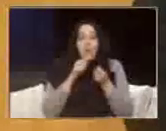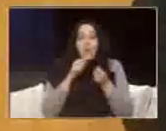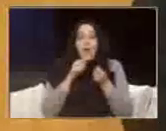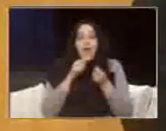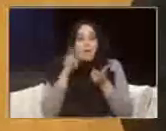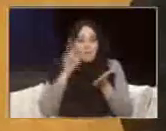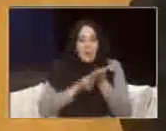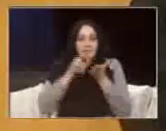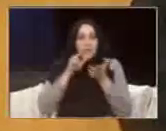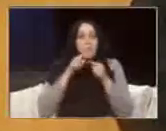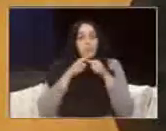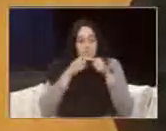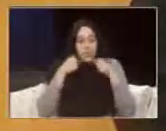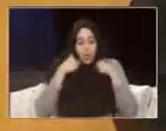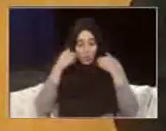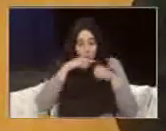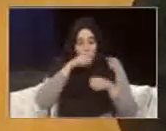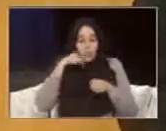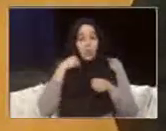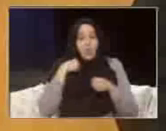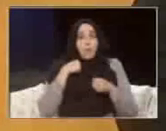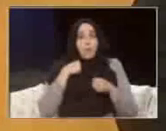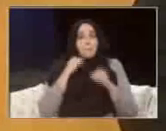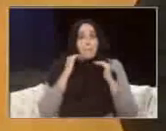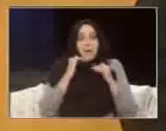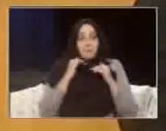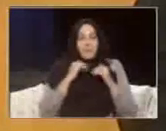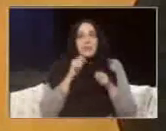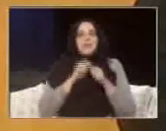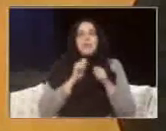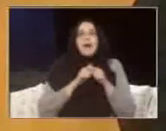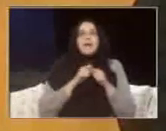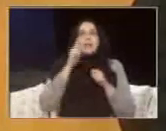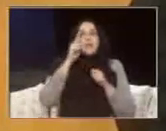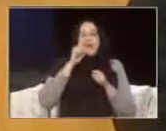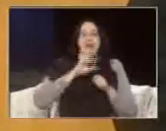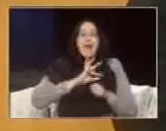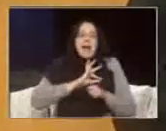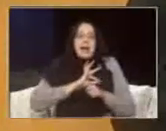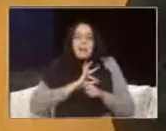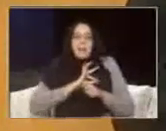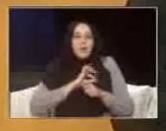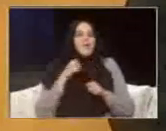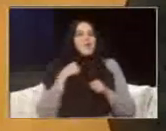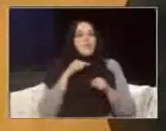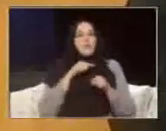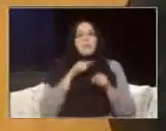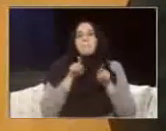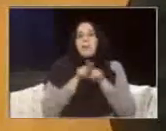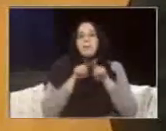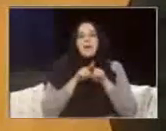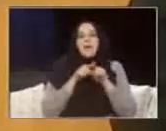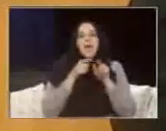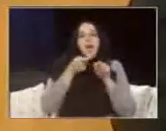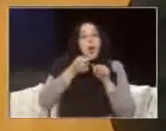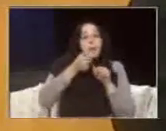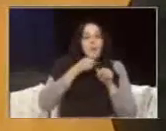فينا. إذا قلنا كي نقول سبحان الرحمن سبحان الرحيم، لابد أن يكون لنا نصيب من